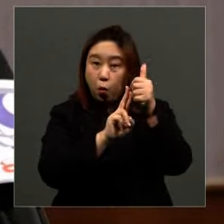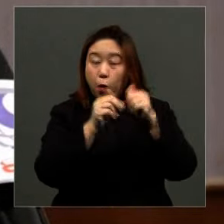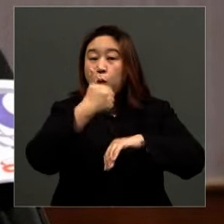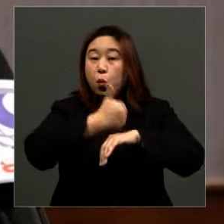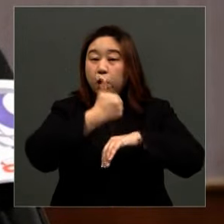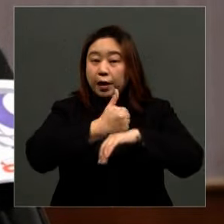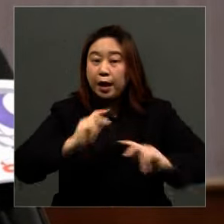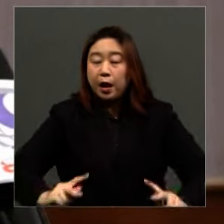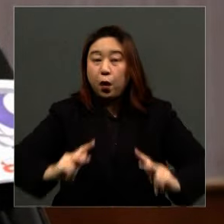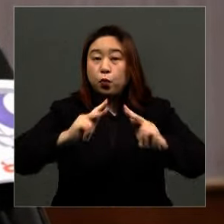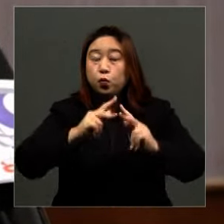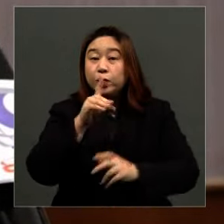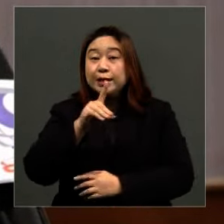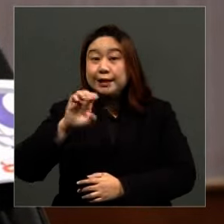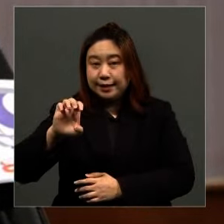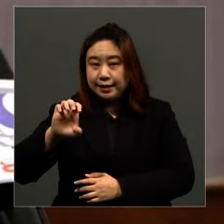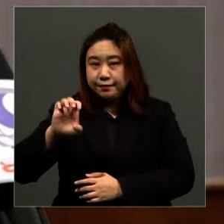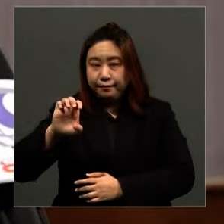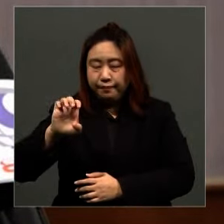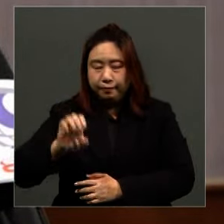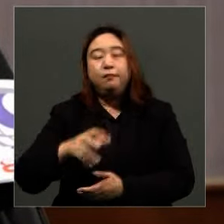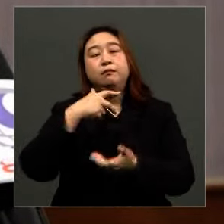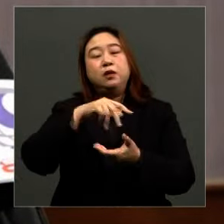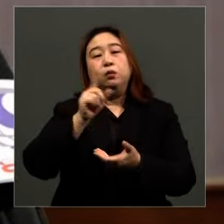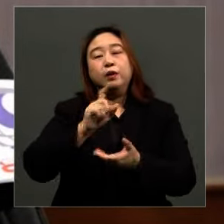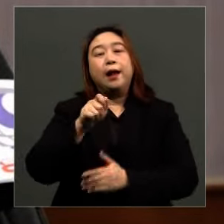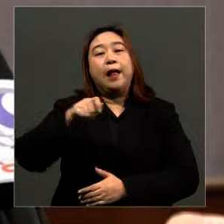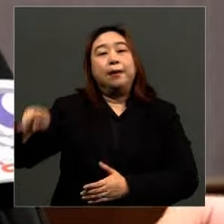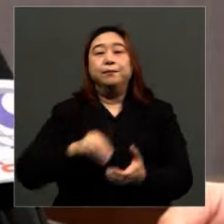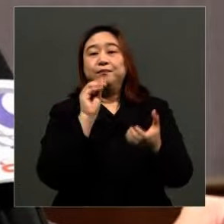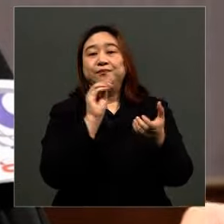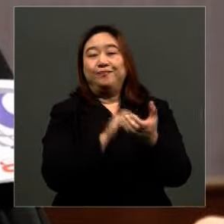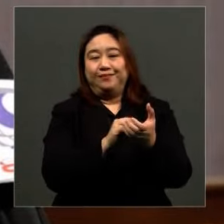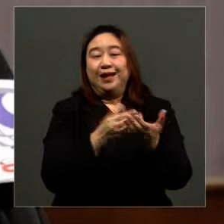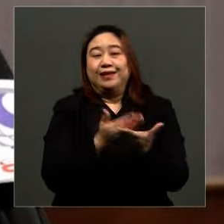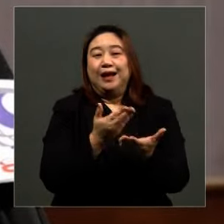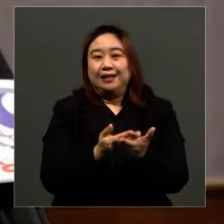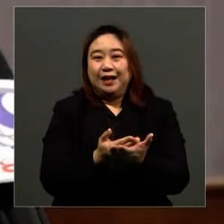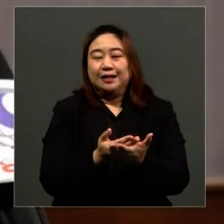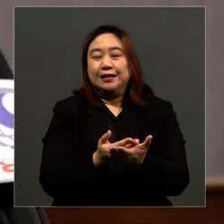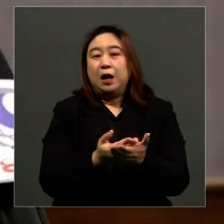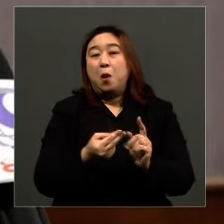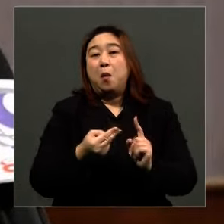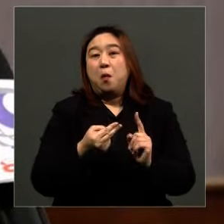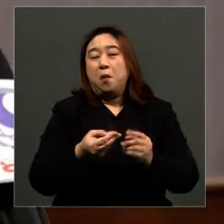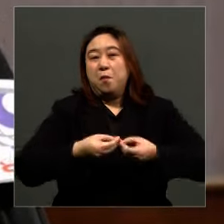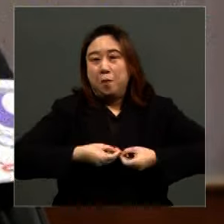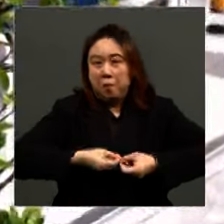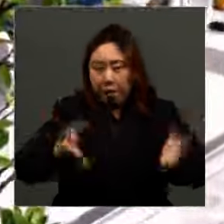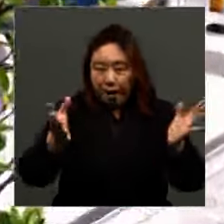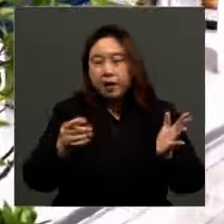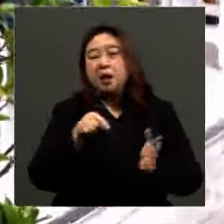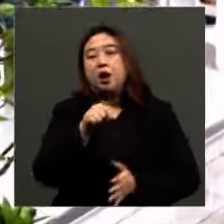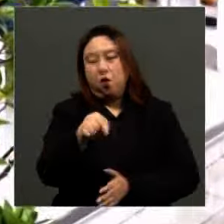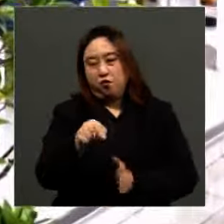กระทรวงดิจิทัลเพื่อเศรษฐกิจและสังคมกล่าวถึงการพัฒนาแอปพลิเคชันแจก Digital walletเฟส2ให้ผู้สูงอายุ 60ปีขึ้น